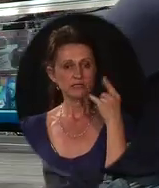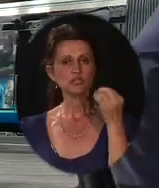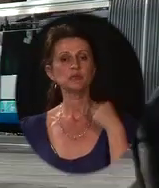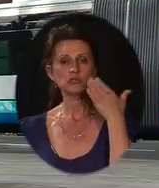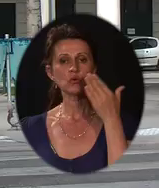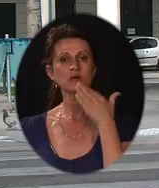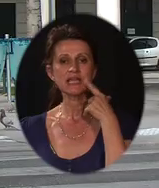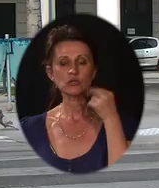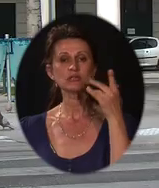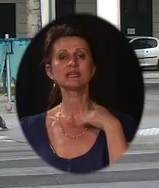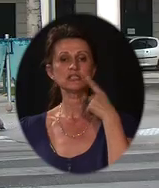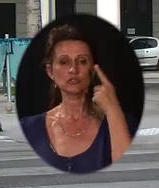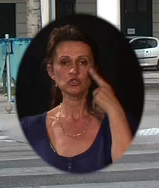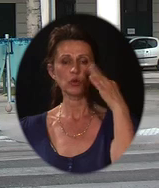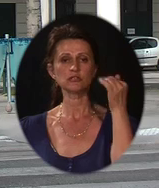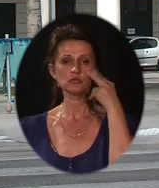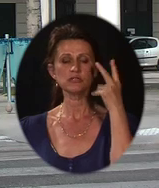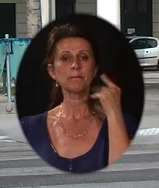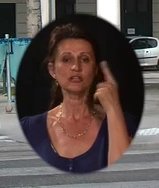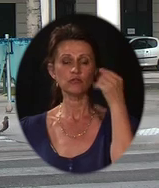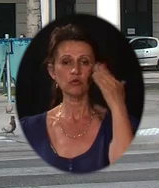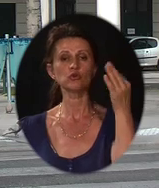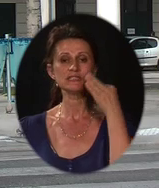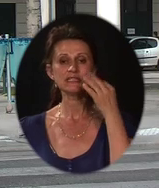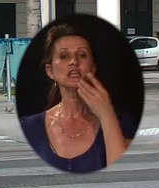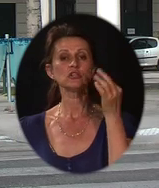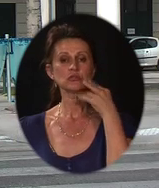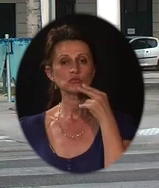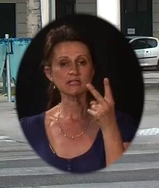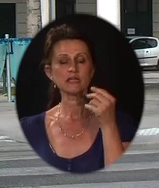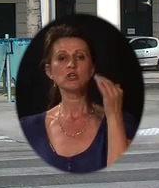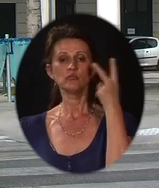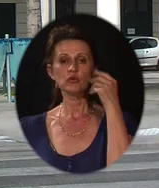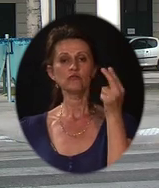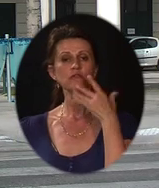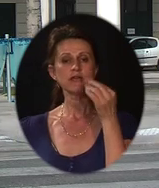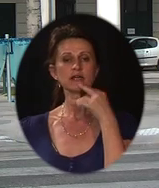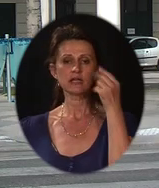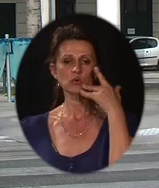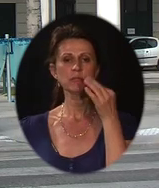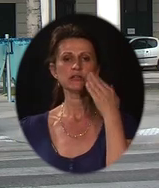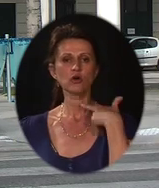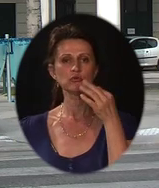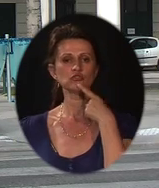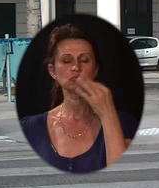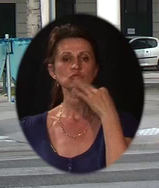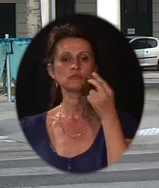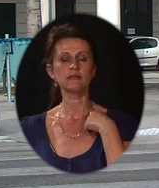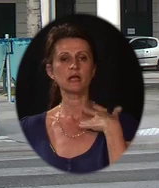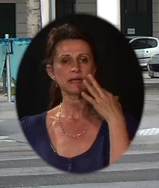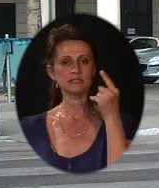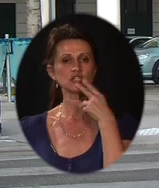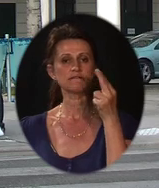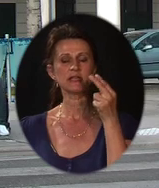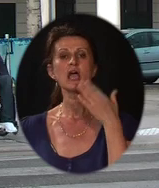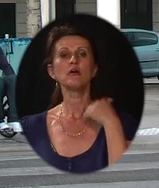Ce passage piéton est donc très dangereux, aussi parce qu n'y a pas de feu. Notre conseil, mieux vaut faire quelques mètres en plus pour trouver un passage avec un feu et